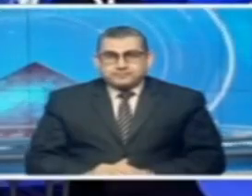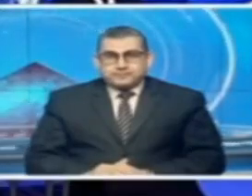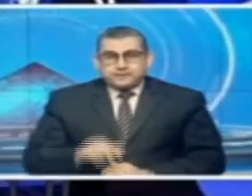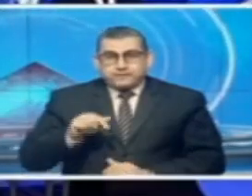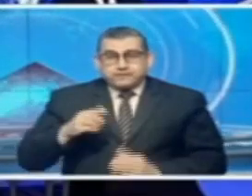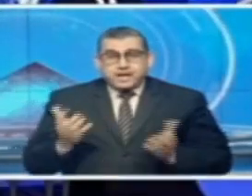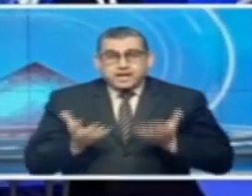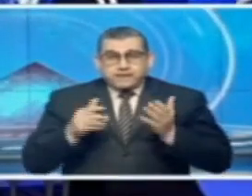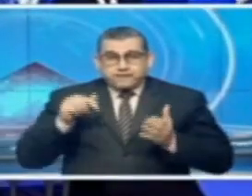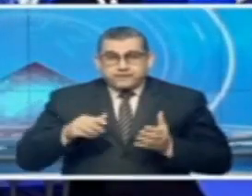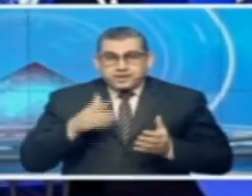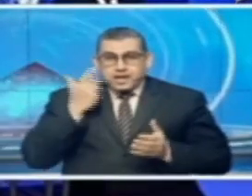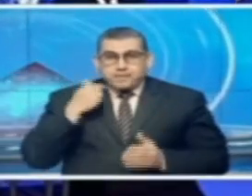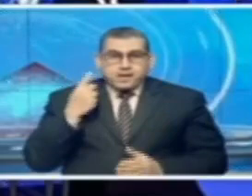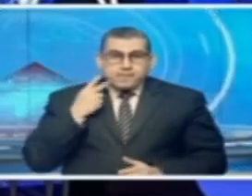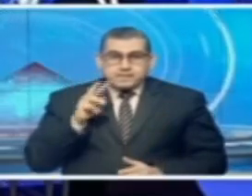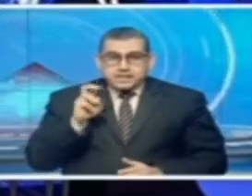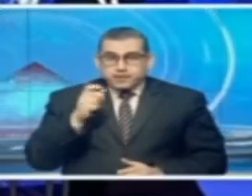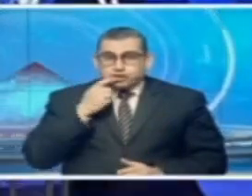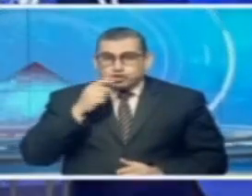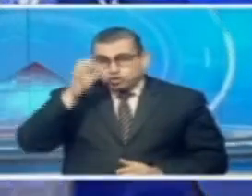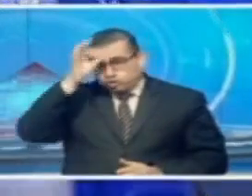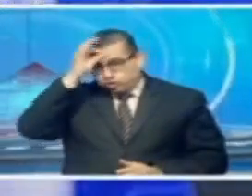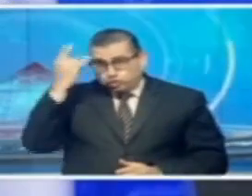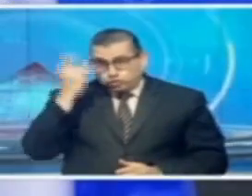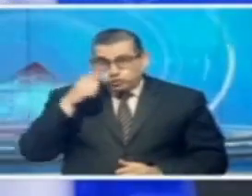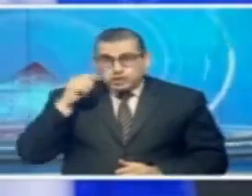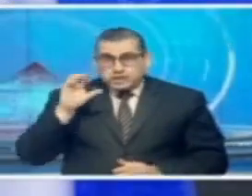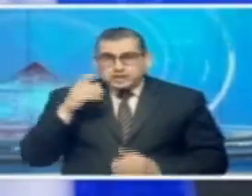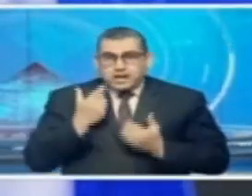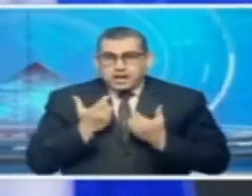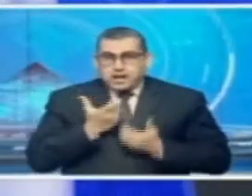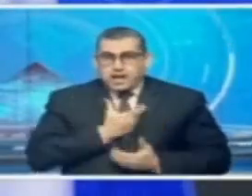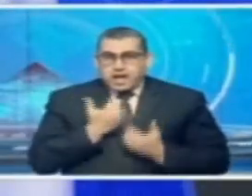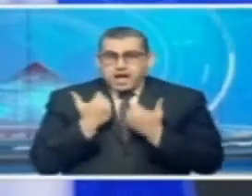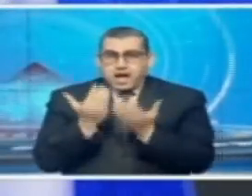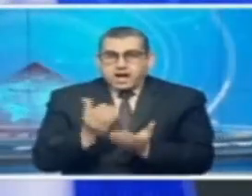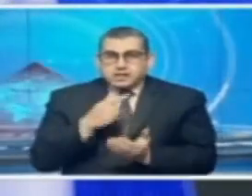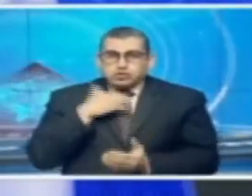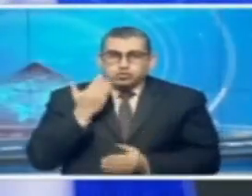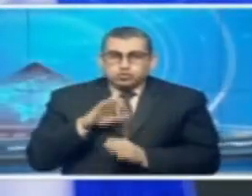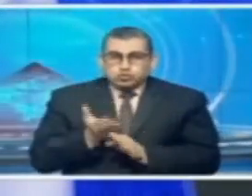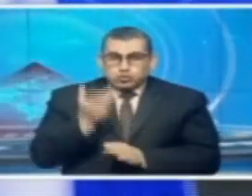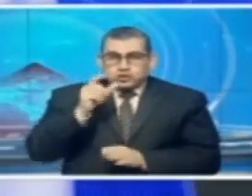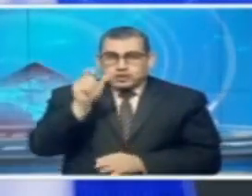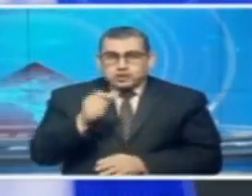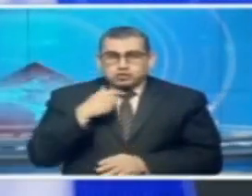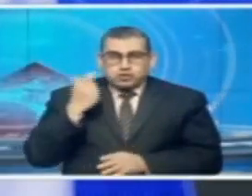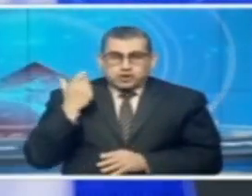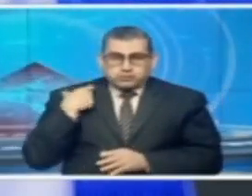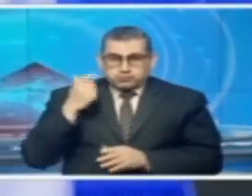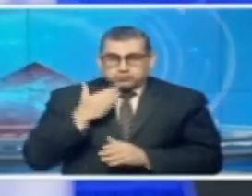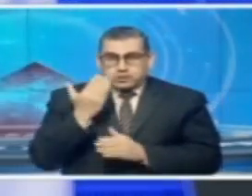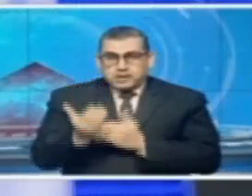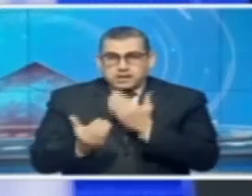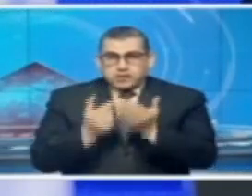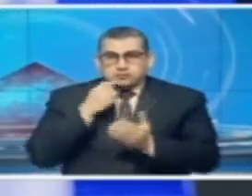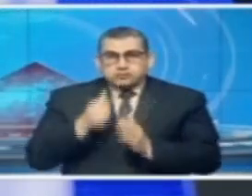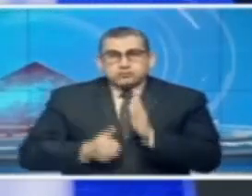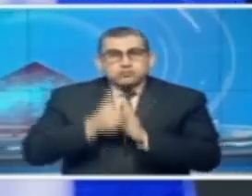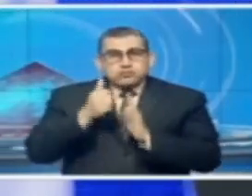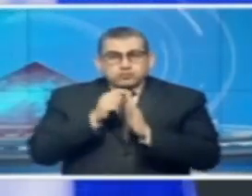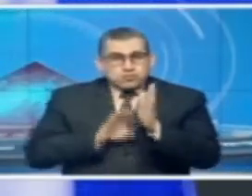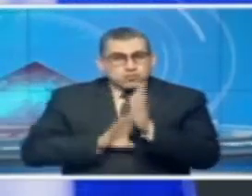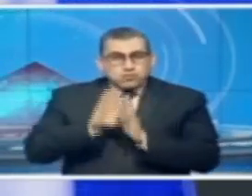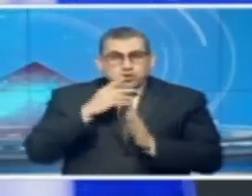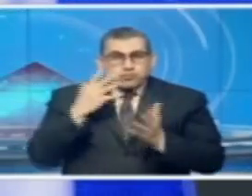خلال الاحتفال بالعيد 70 للشرطة، الرئيس السيسي يكرم أسماء الشهداء وعددا من القيادات، ويؤكد أن إنجازات التنمية